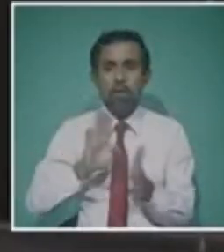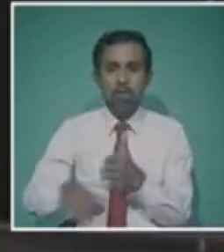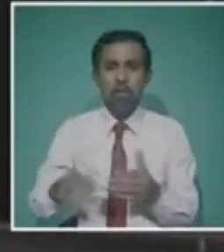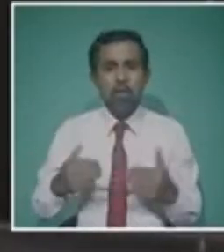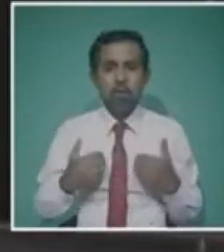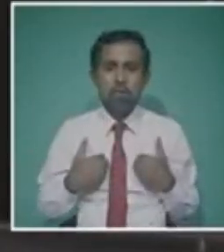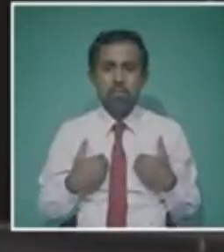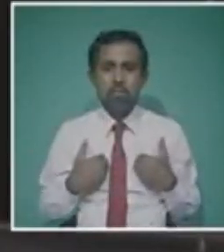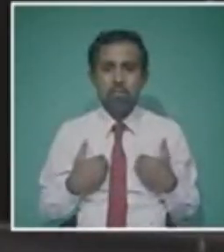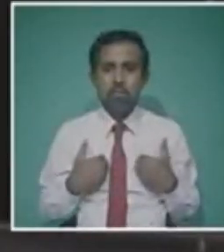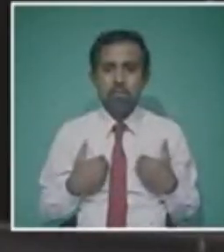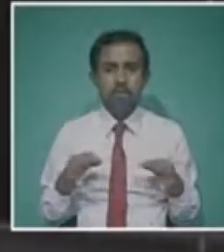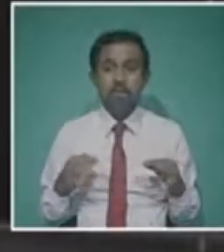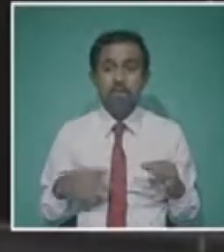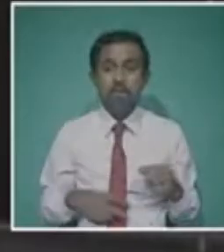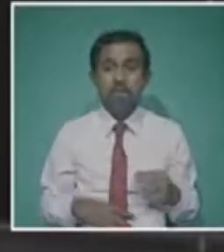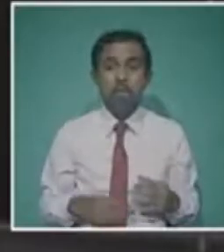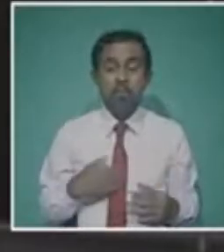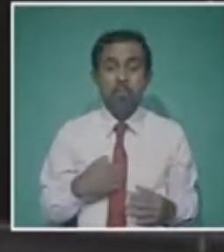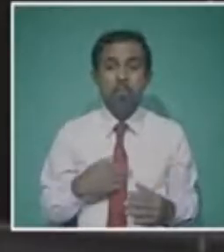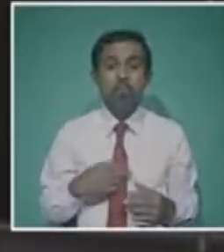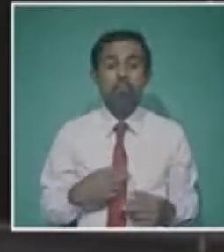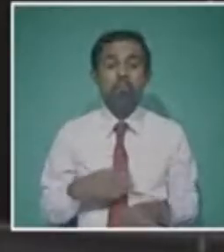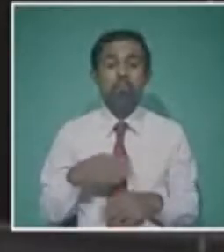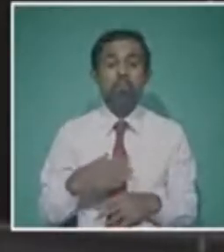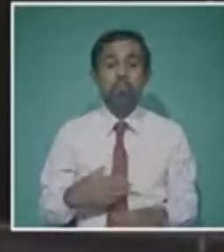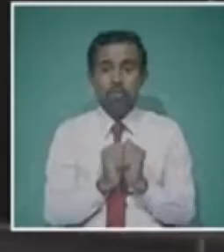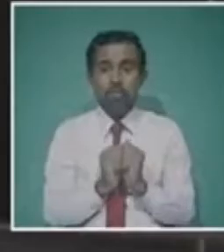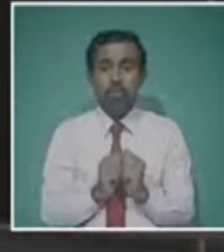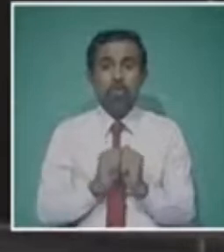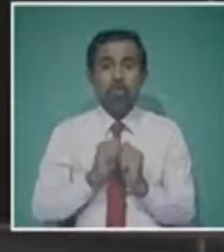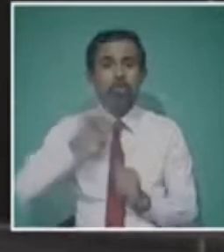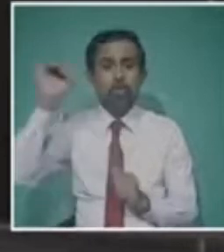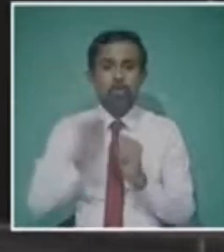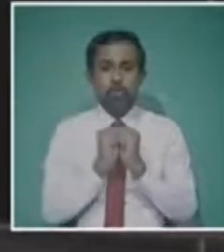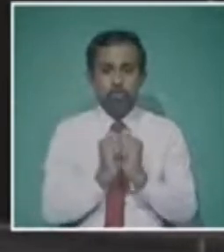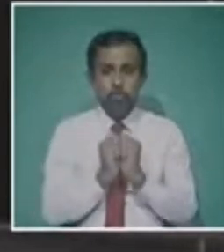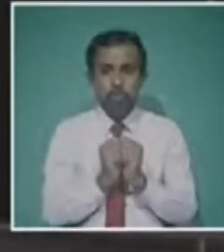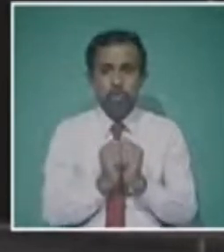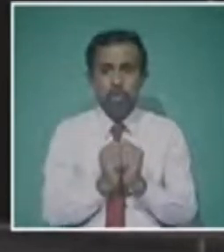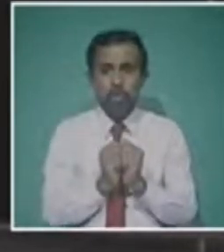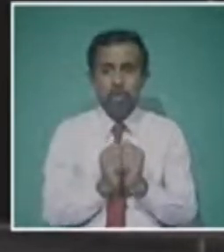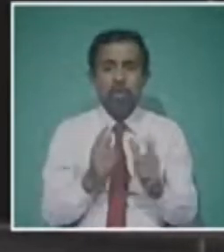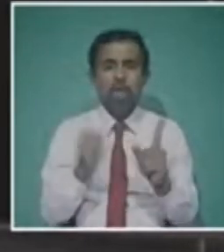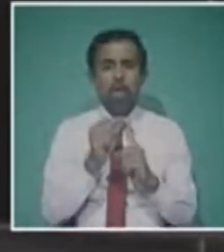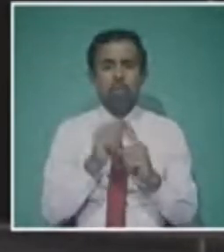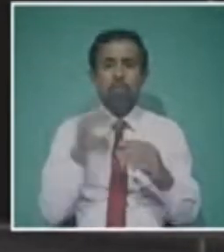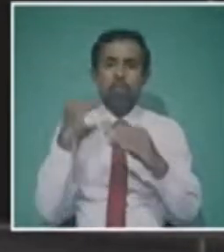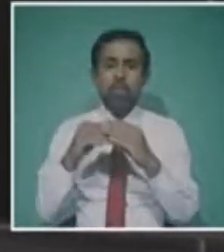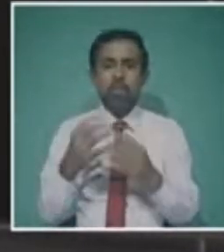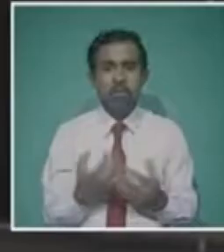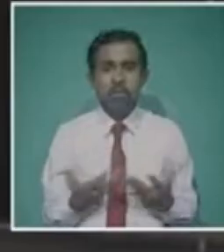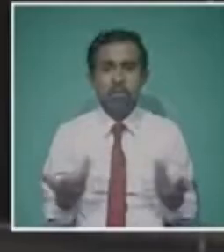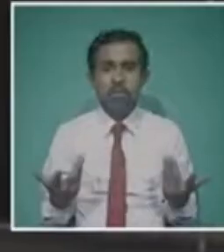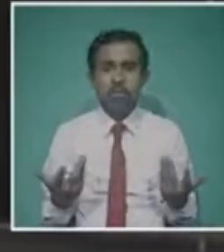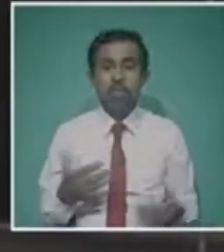මම නිකන් අයින් කර ගැනීම නෙවෙයිනේ මම මම ස්විට්සර්ලන්ඩ් වල රස්සාවකට ගිහිල්ලා මොකක් හරි ජොබ් එකක් කරන එක මම ඇප්ලිකේෂන් දාලා ගත්ත එකක්